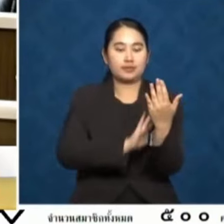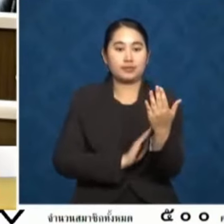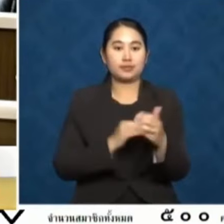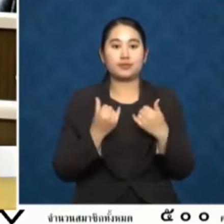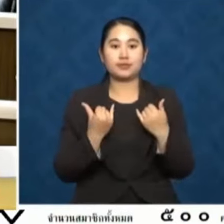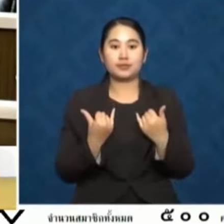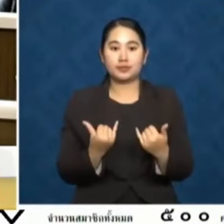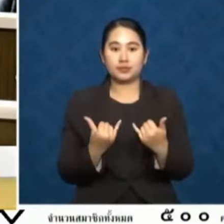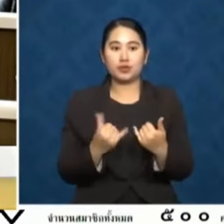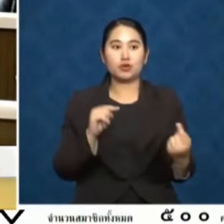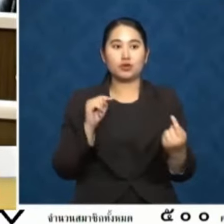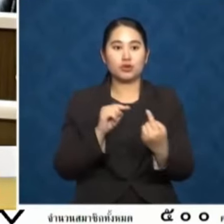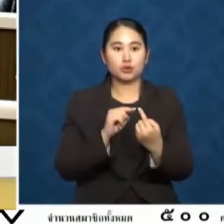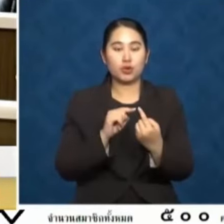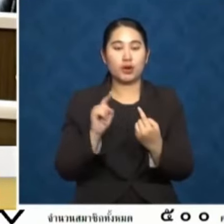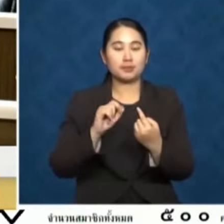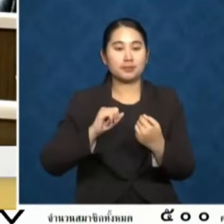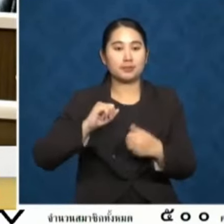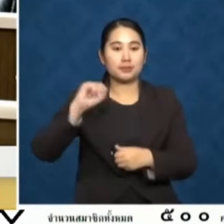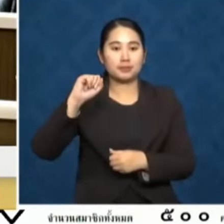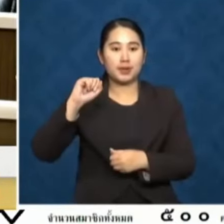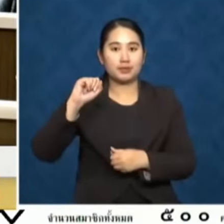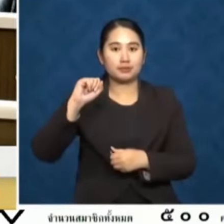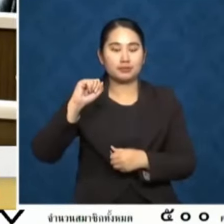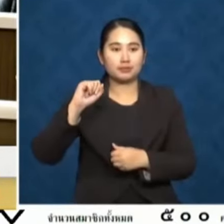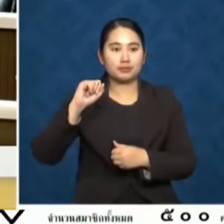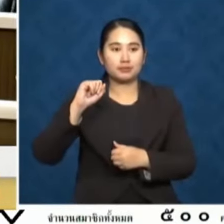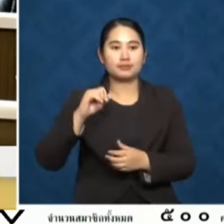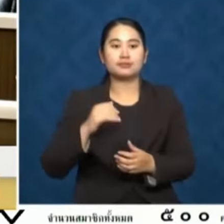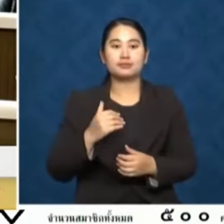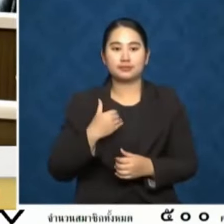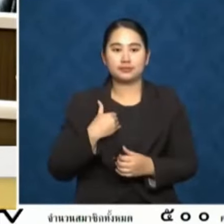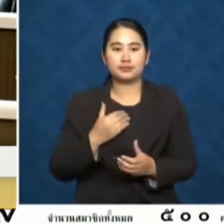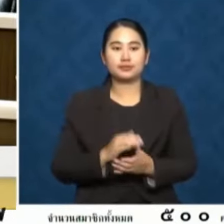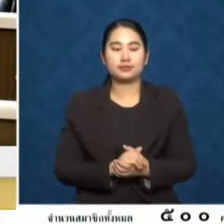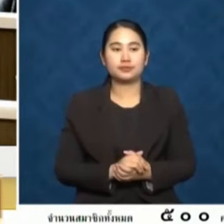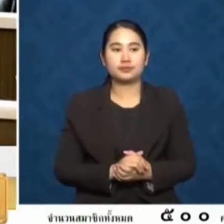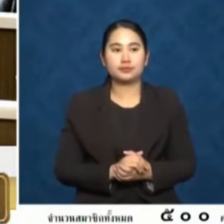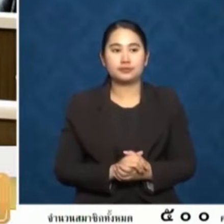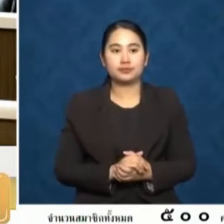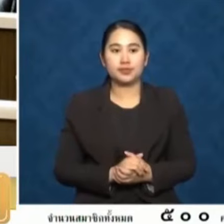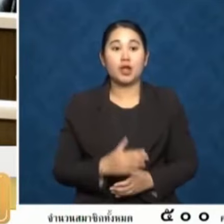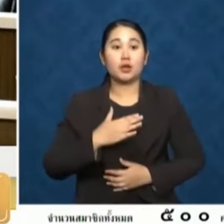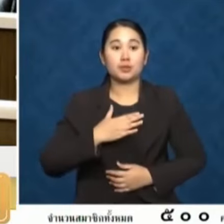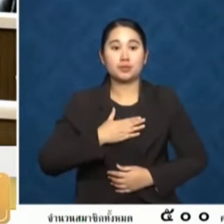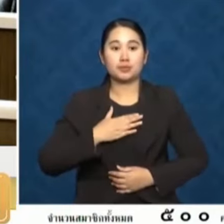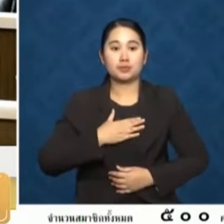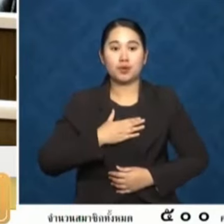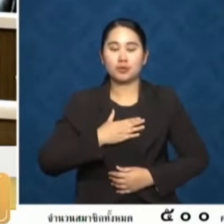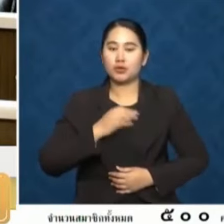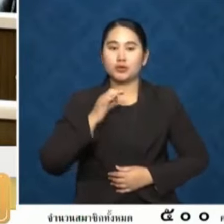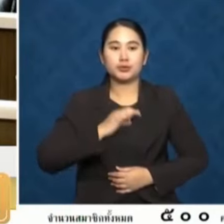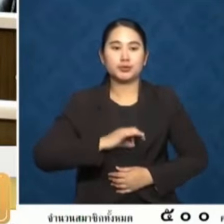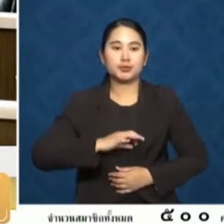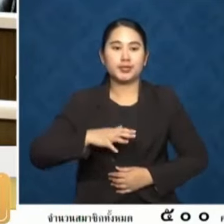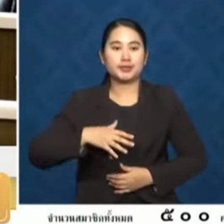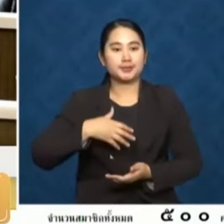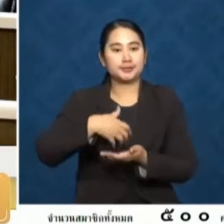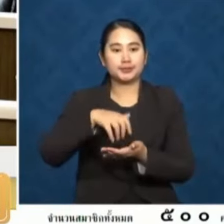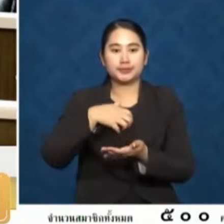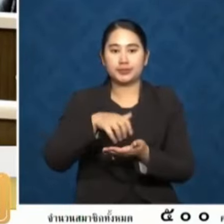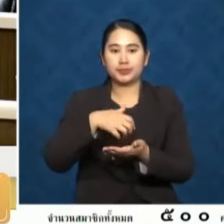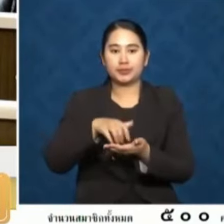นี้จนเป็นเอกราชไม่เป็นเมืองขึ้นกับใครผมเองสะท้อนใจครับ